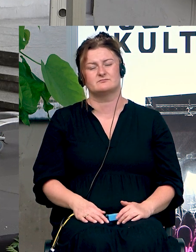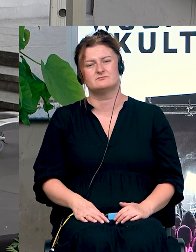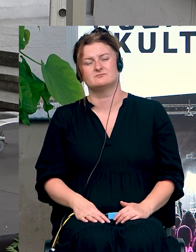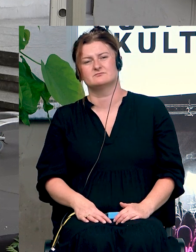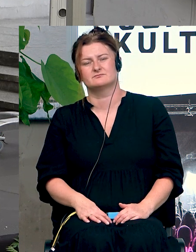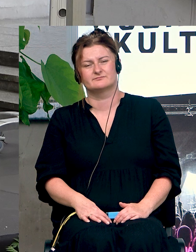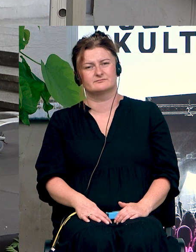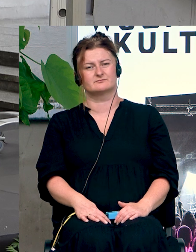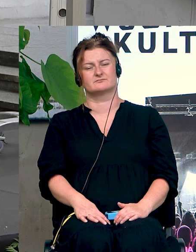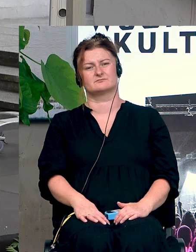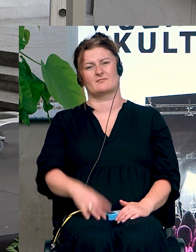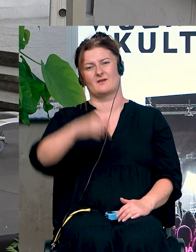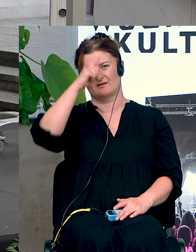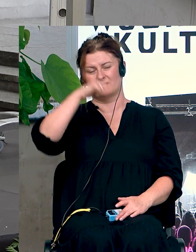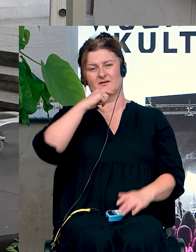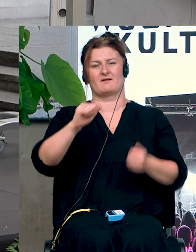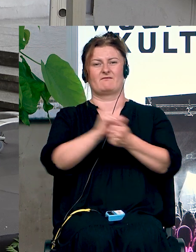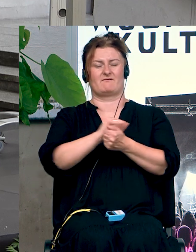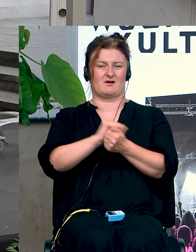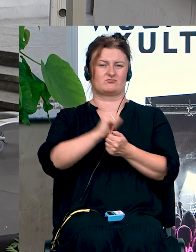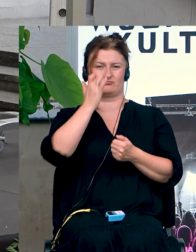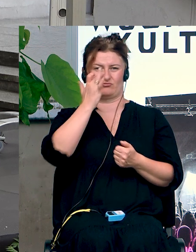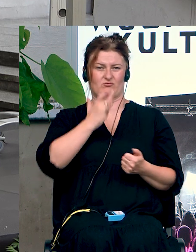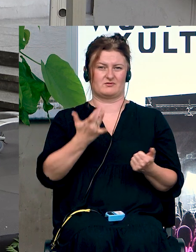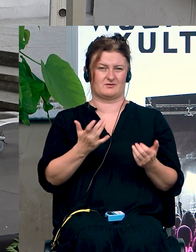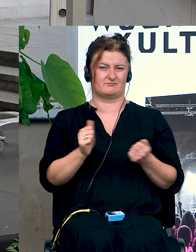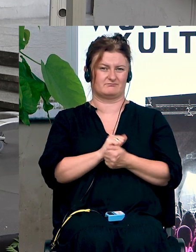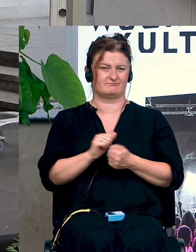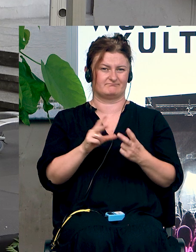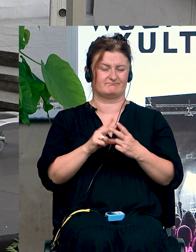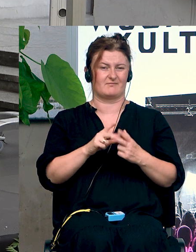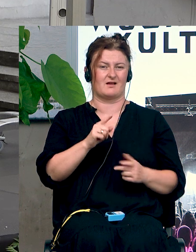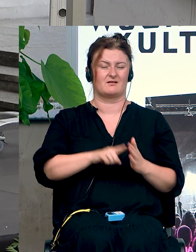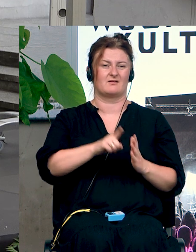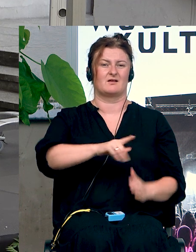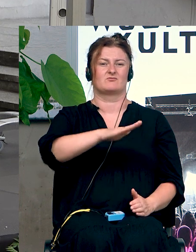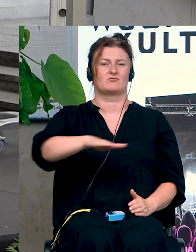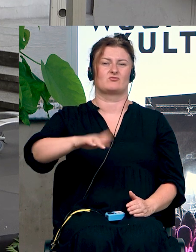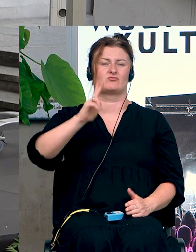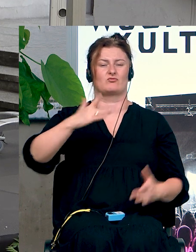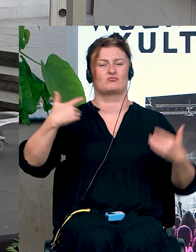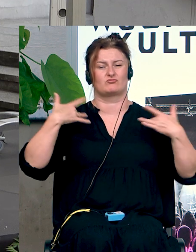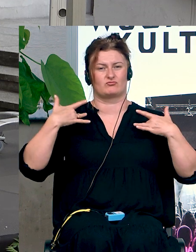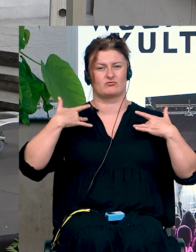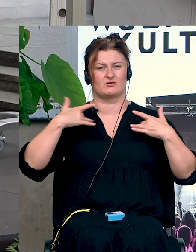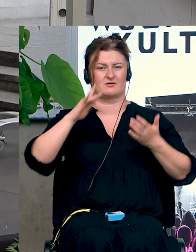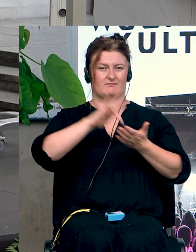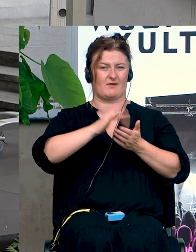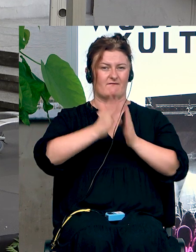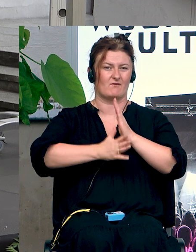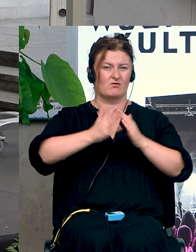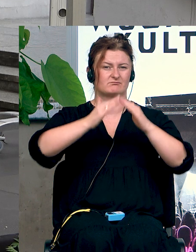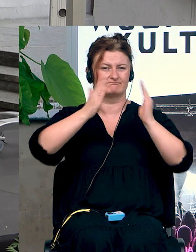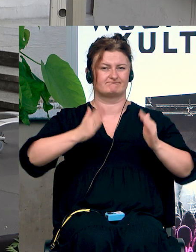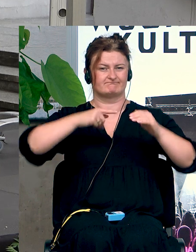дітям, які живуть в умовах війни, які живуть в умовах бомбосховищ, повітряних атак, загиблих, поранених,